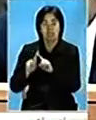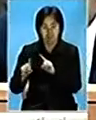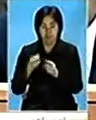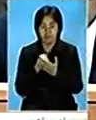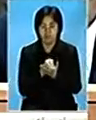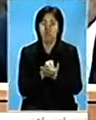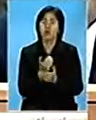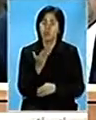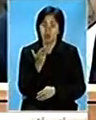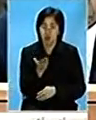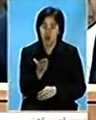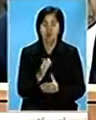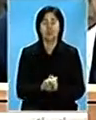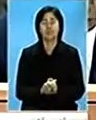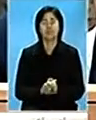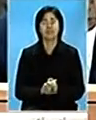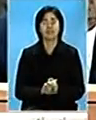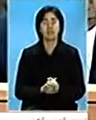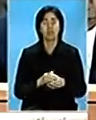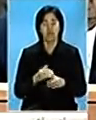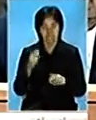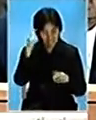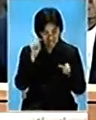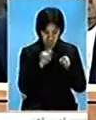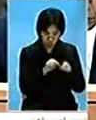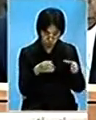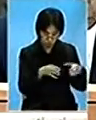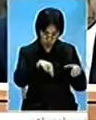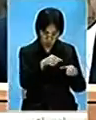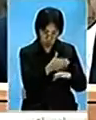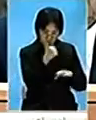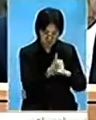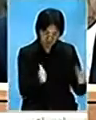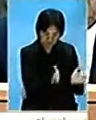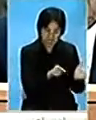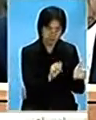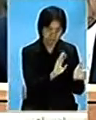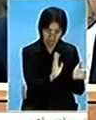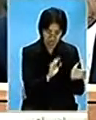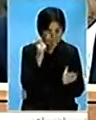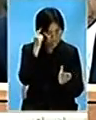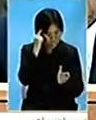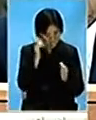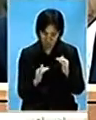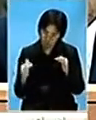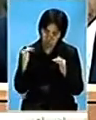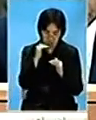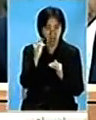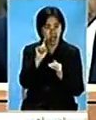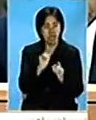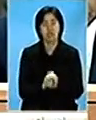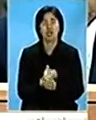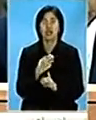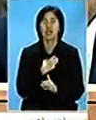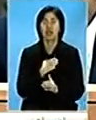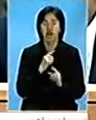ร้องที่ข้ามพ้นประโยชน์ของนักการเมืองและผลประโยชน์ทางการเมืองนั่นคือการที่จะต้